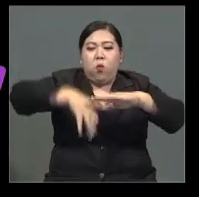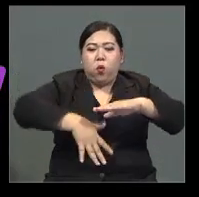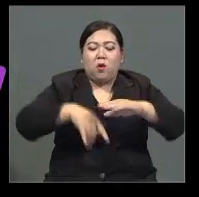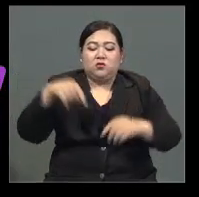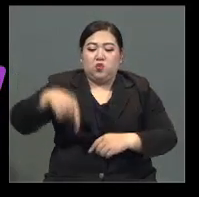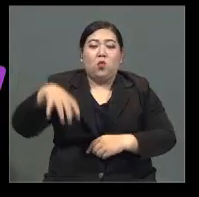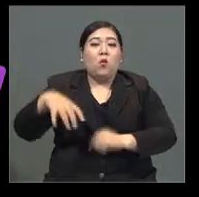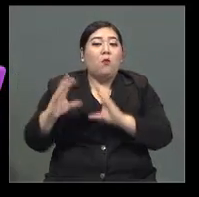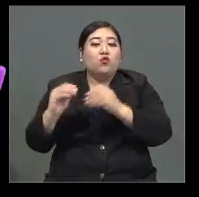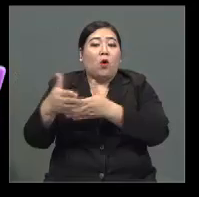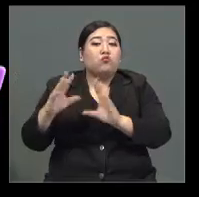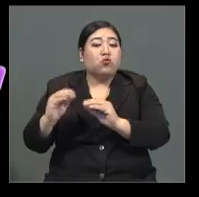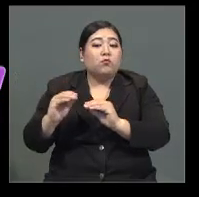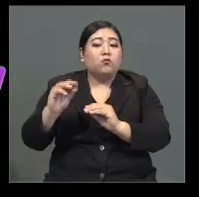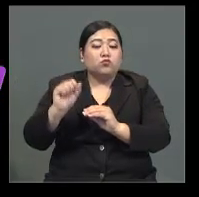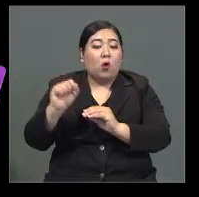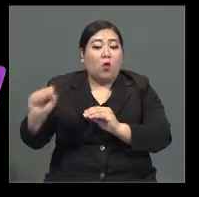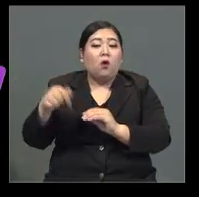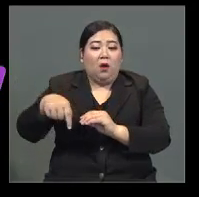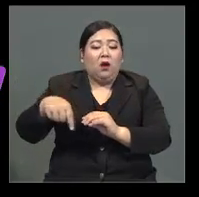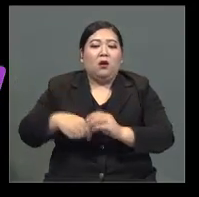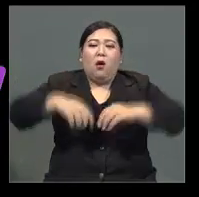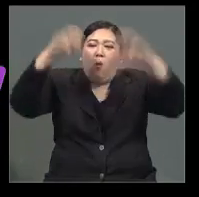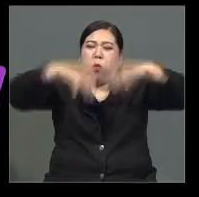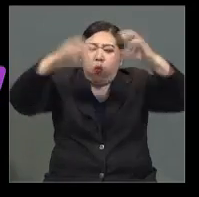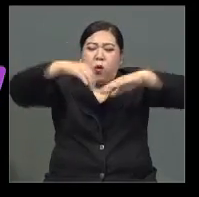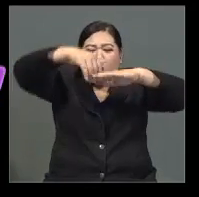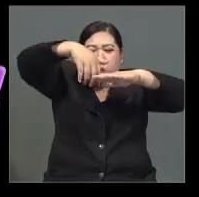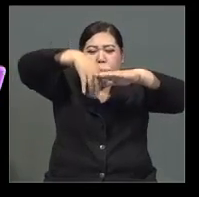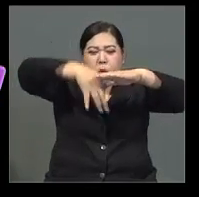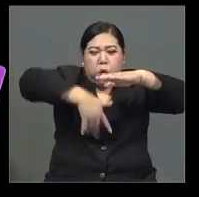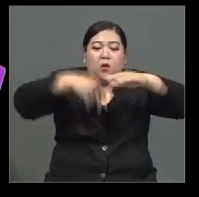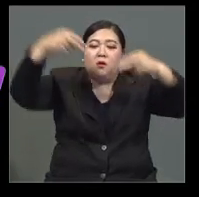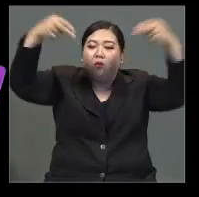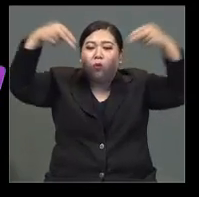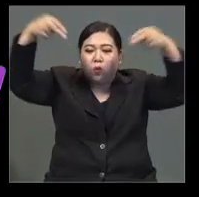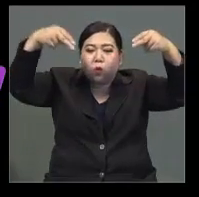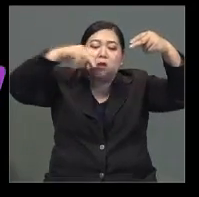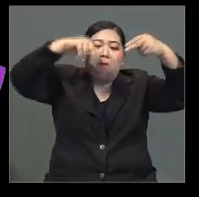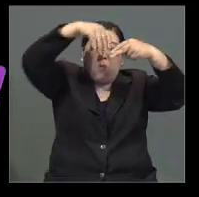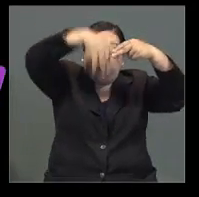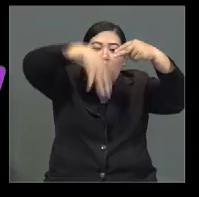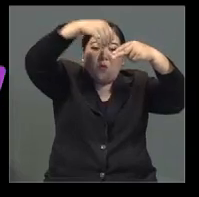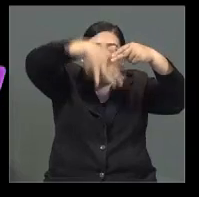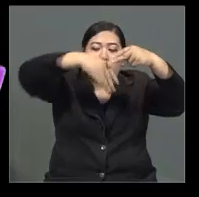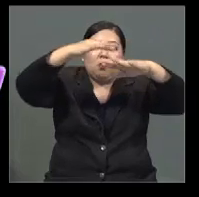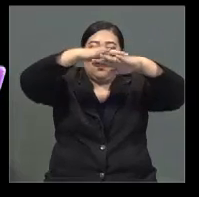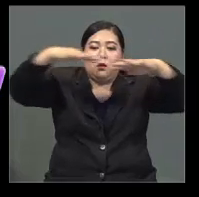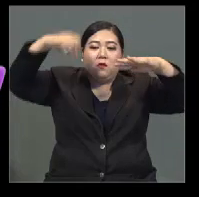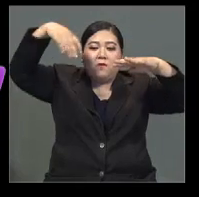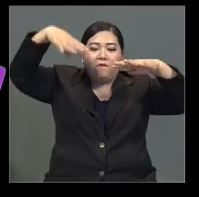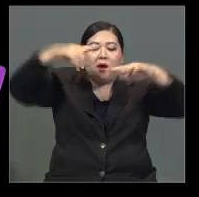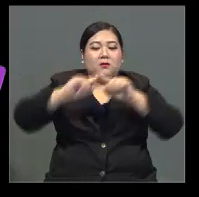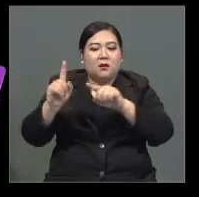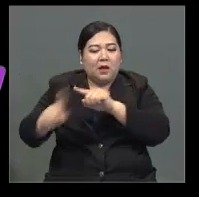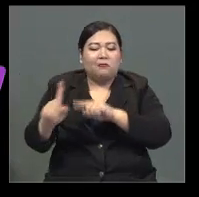าครับน้ำไหลลงมาท่วมชั้นหนึ่งเนี่ยนะครับทำให้ท่วมห้องควบคุมกล้องวงจรปิดและก็แผงควบคุมไฟฟ้าบางส่วนทำให้เจ้